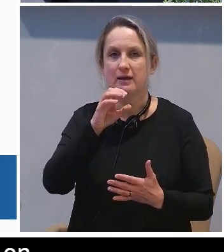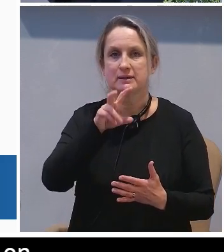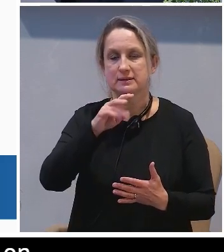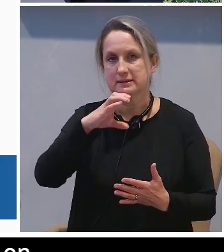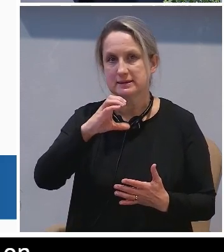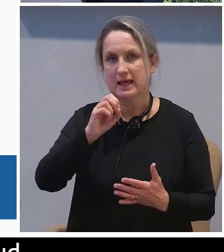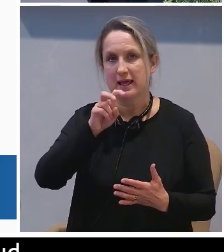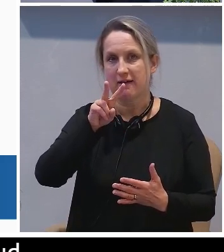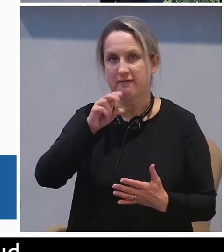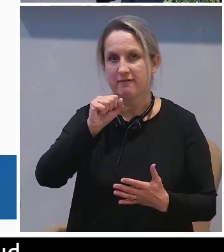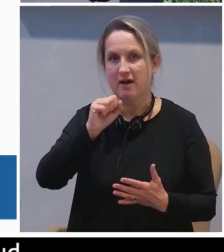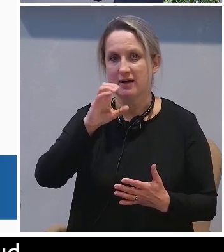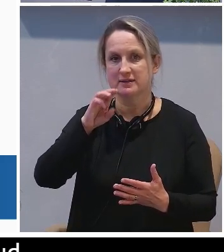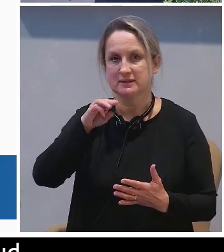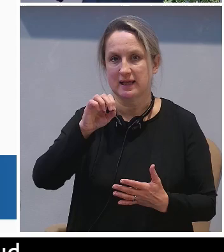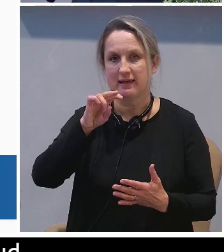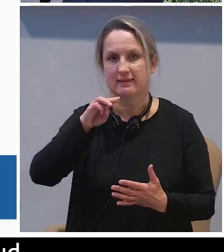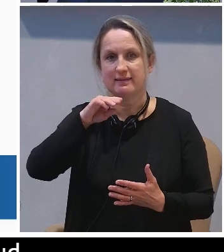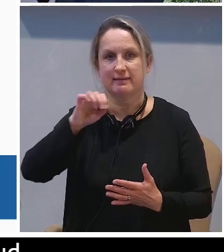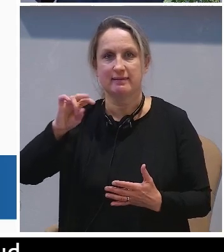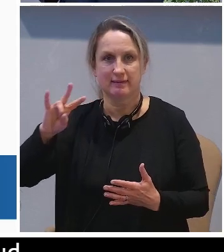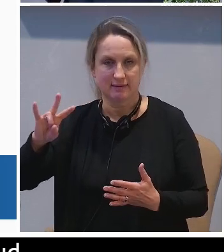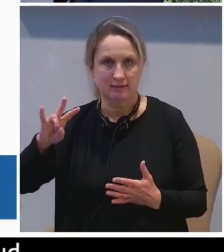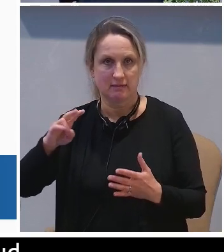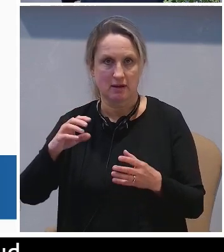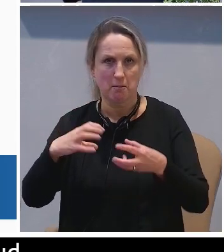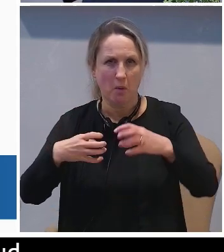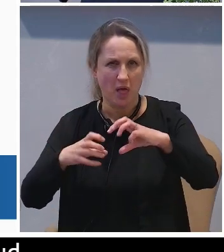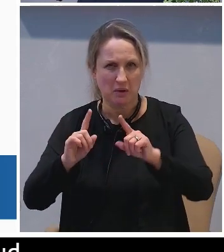on It's mis siis on Sevastem. molekul, mis siis peaks